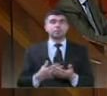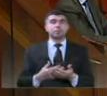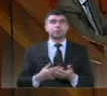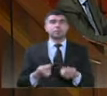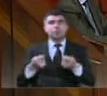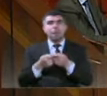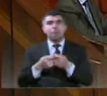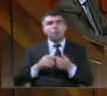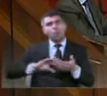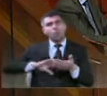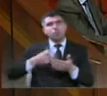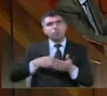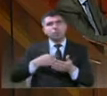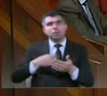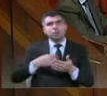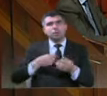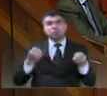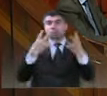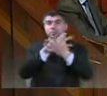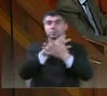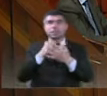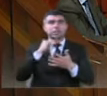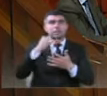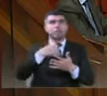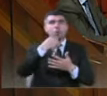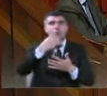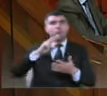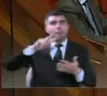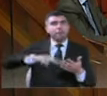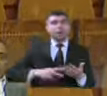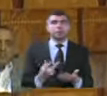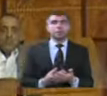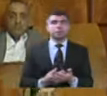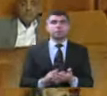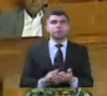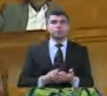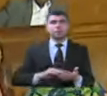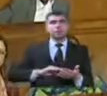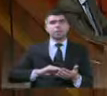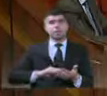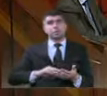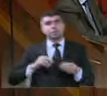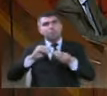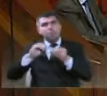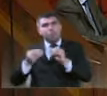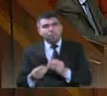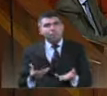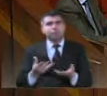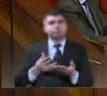مشكل، حنا شفافية تامة، وبطبيعة الحال إلا كانت هناك